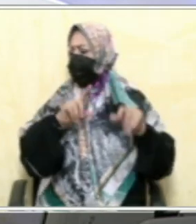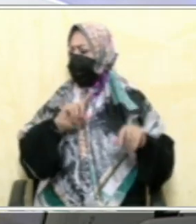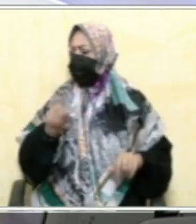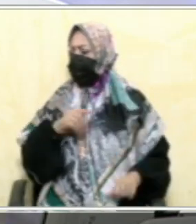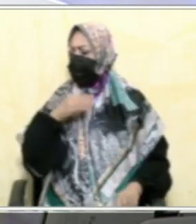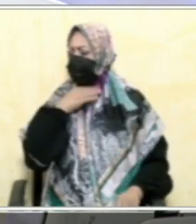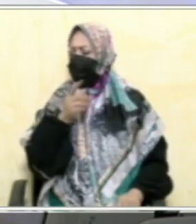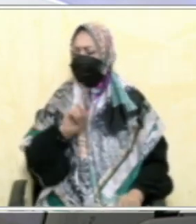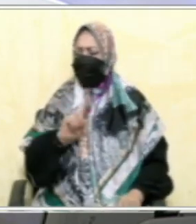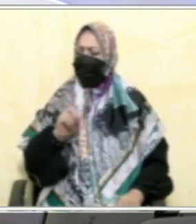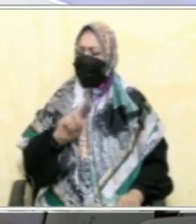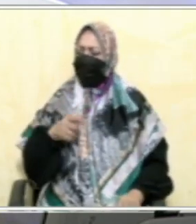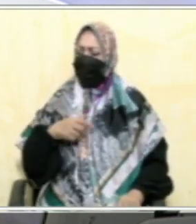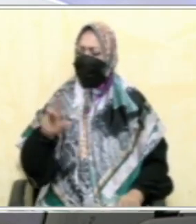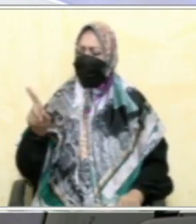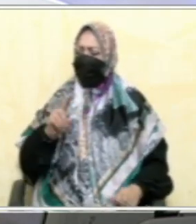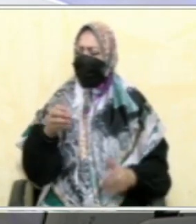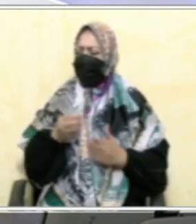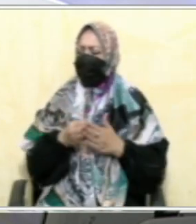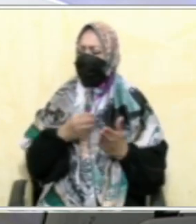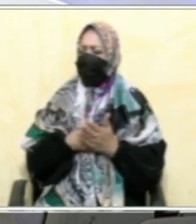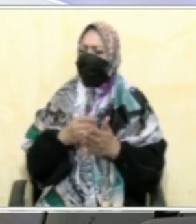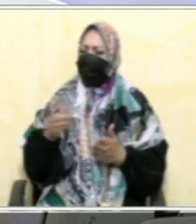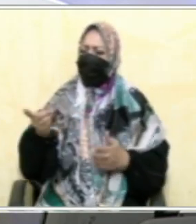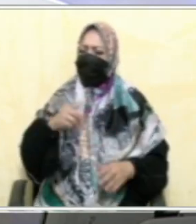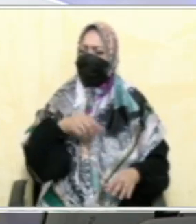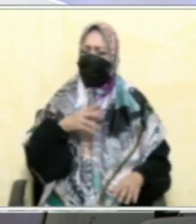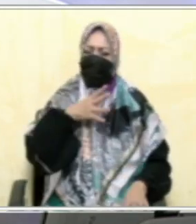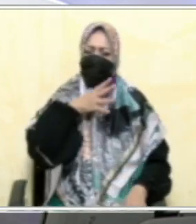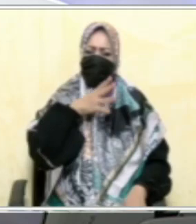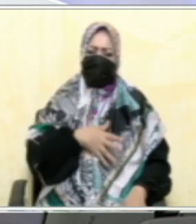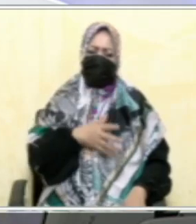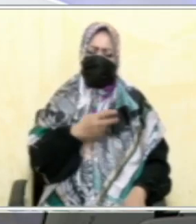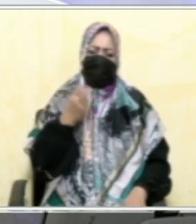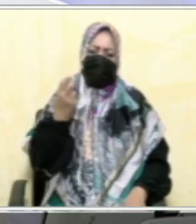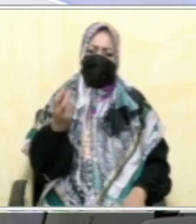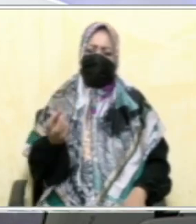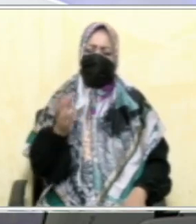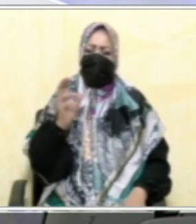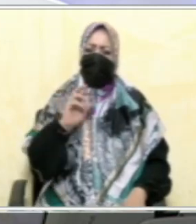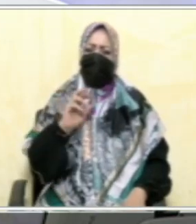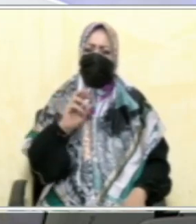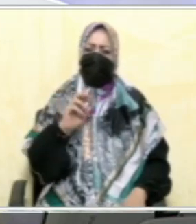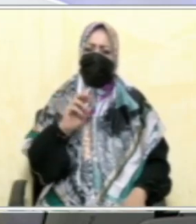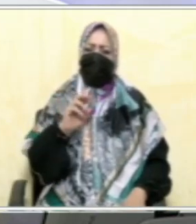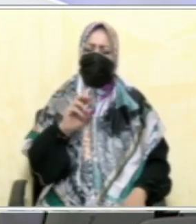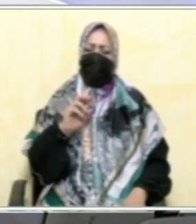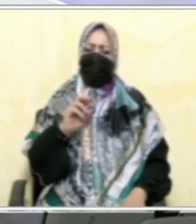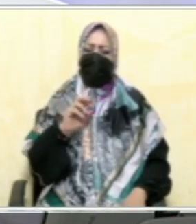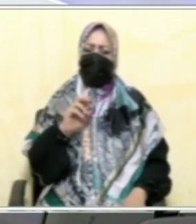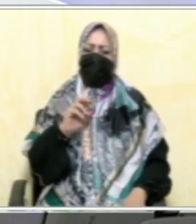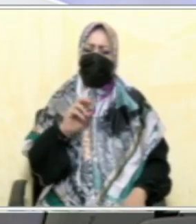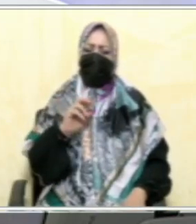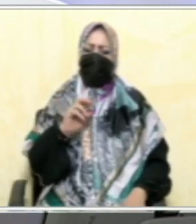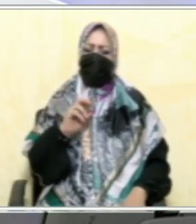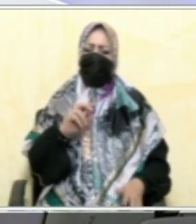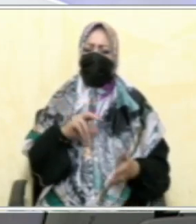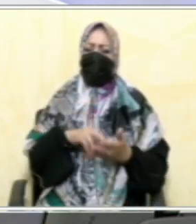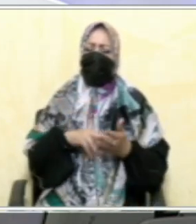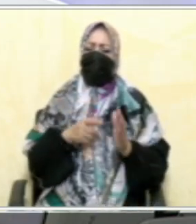جماعة كل مسألة يعني تكيف على حالها. أراه أحيانا في حبة كبيرة فعلا والشهم ريضة